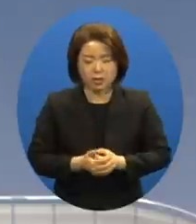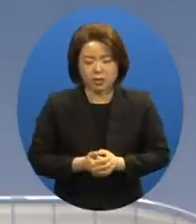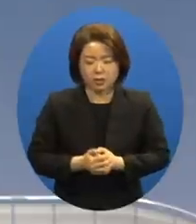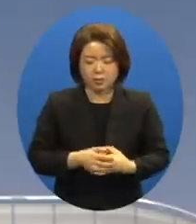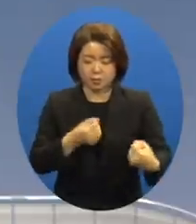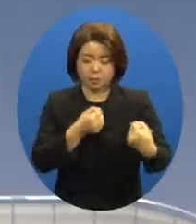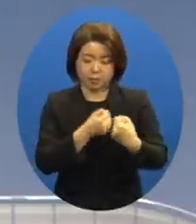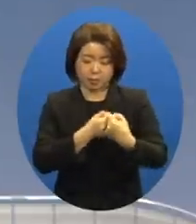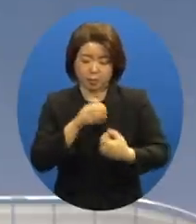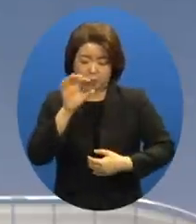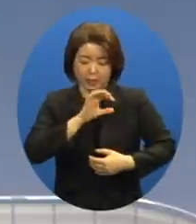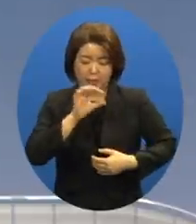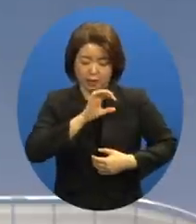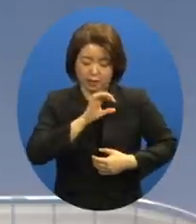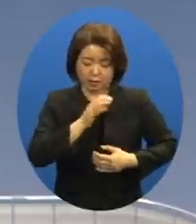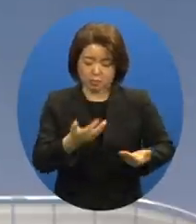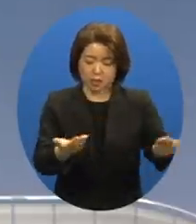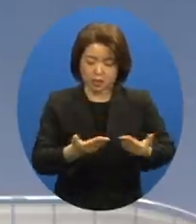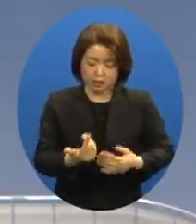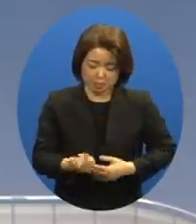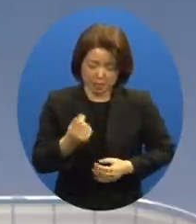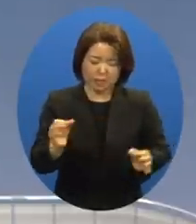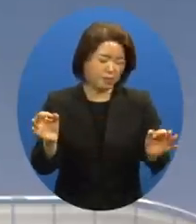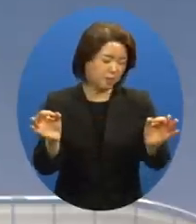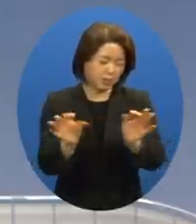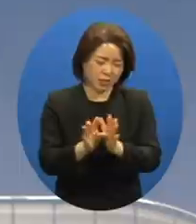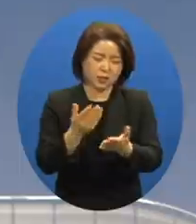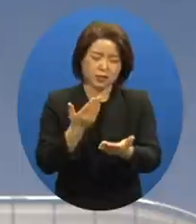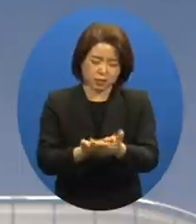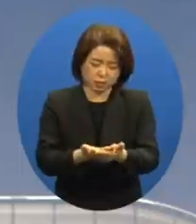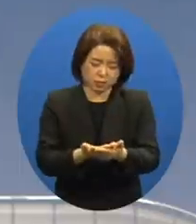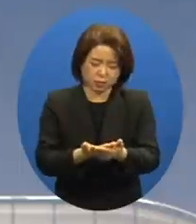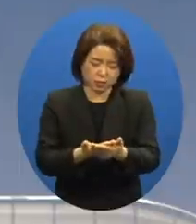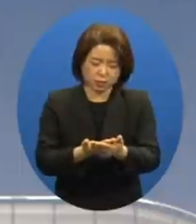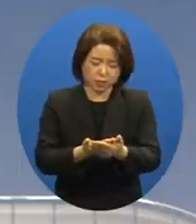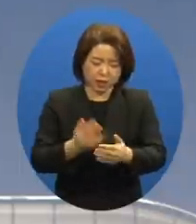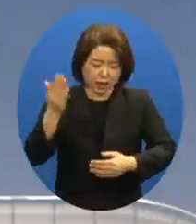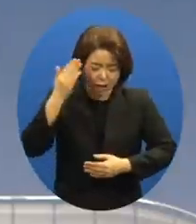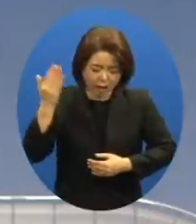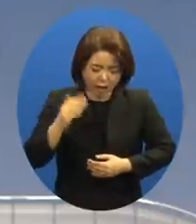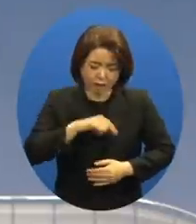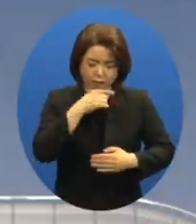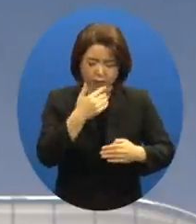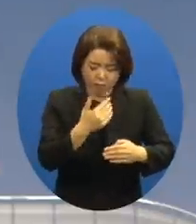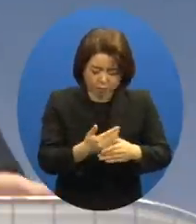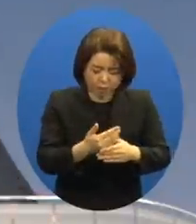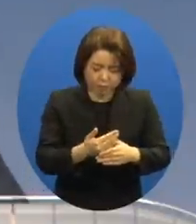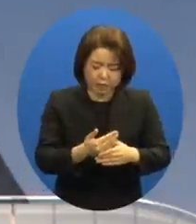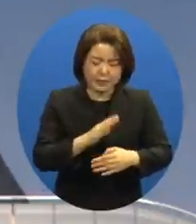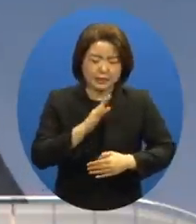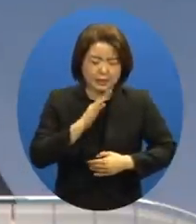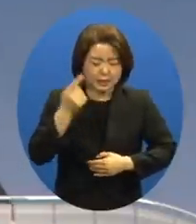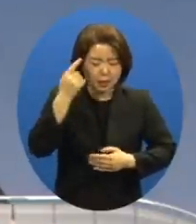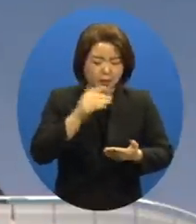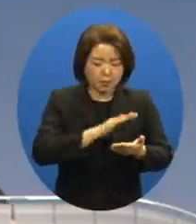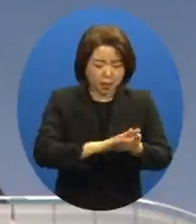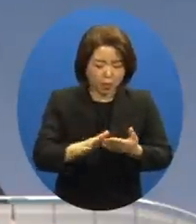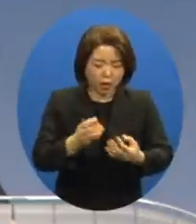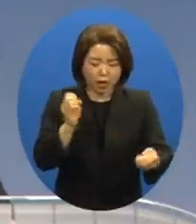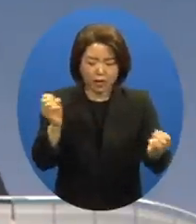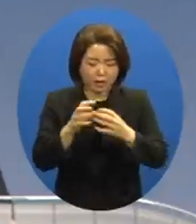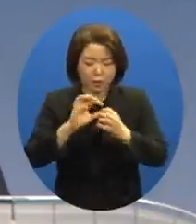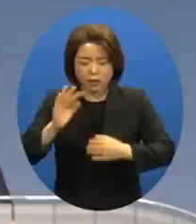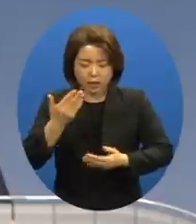전쟁을 연습하는 일이 속히 끝나게 하시고 남북의 진정한 평화 대화로 돌아오게 하소서 김 국기